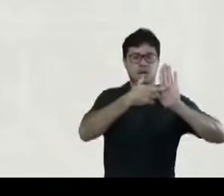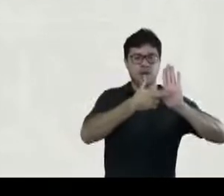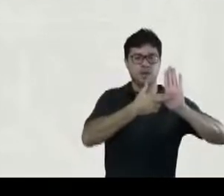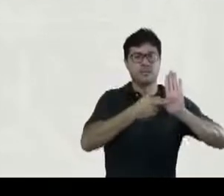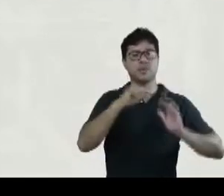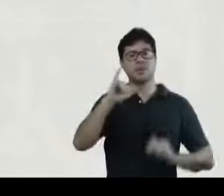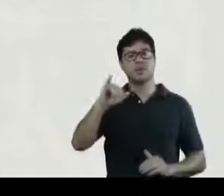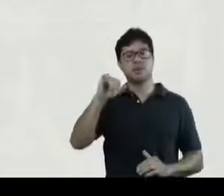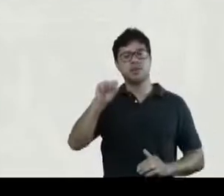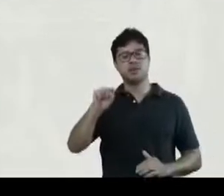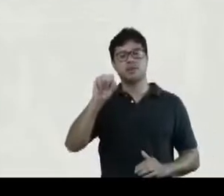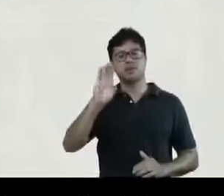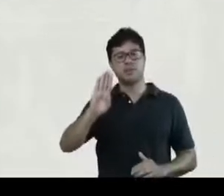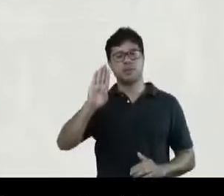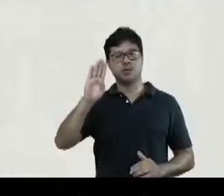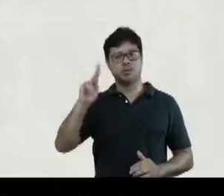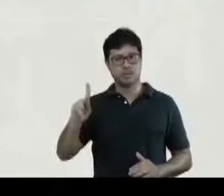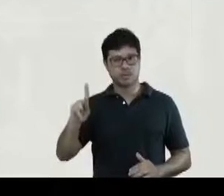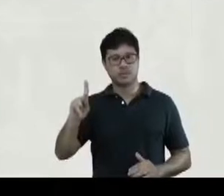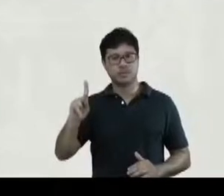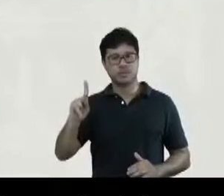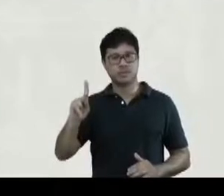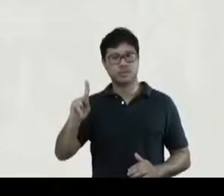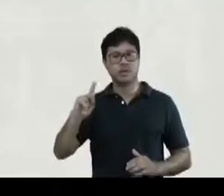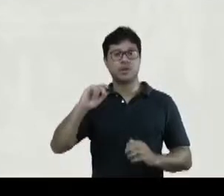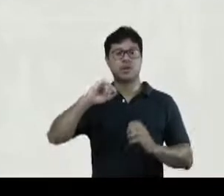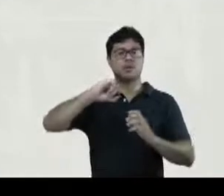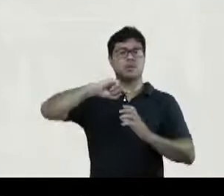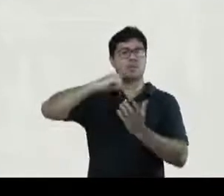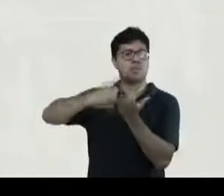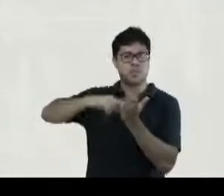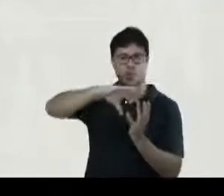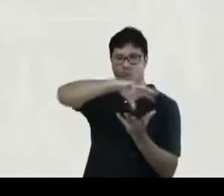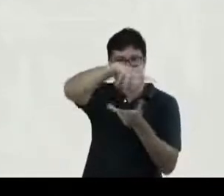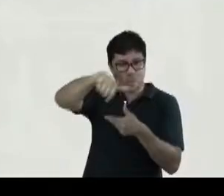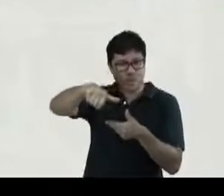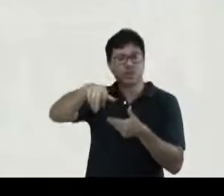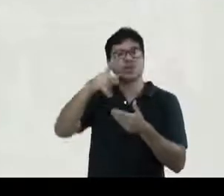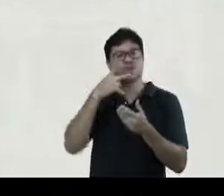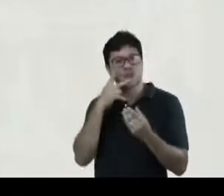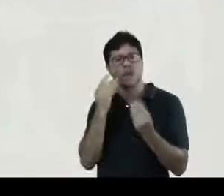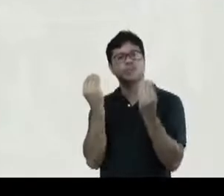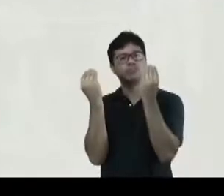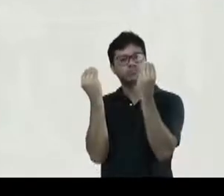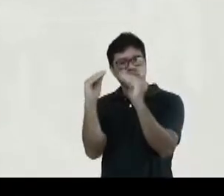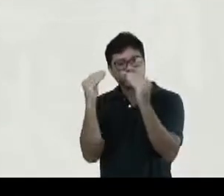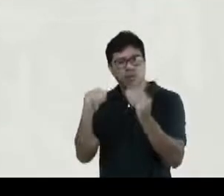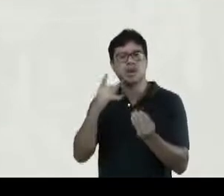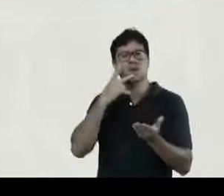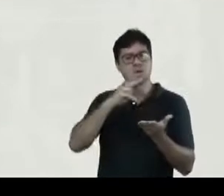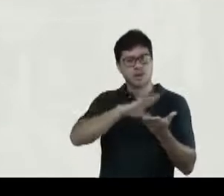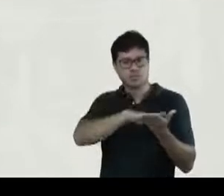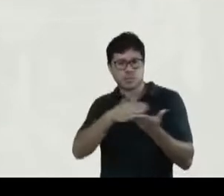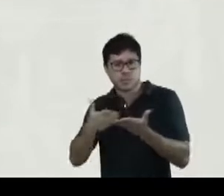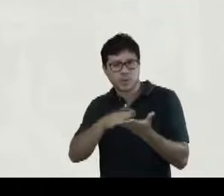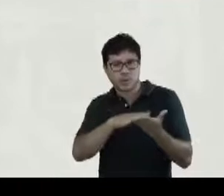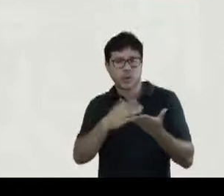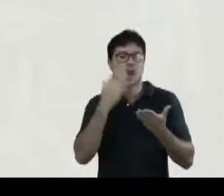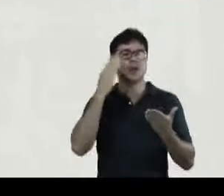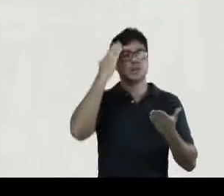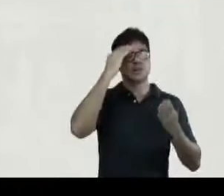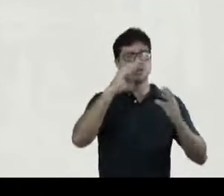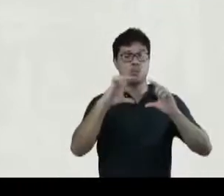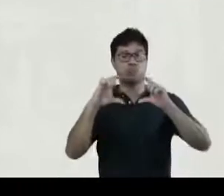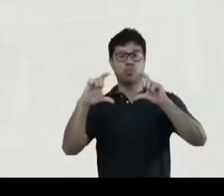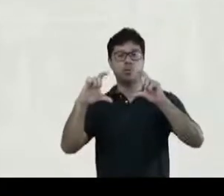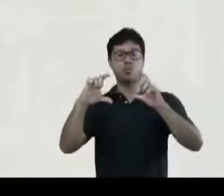das Datenformat segmentiert und semantisch interpretiert. Mit den Normdaten wird sie